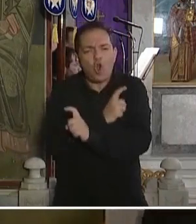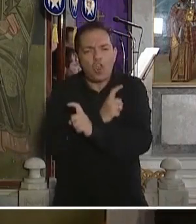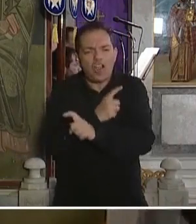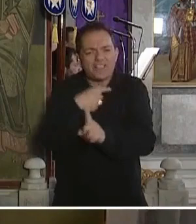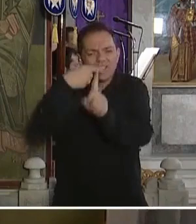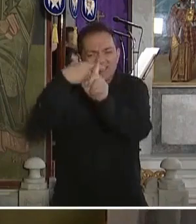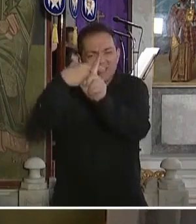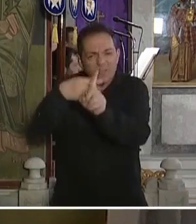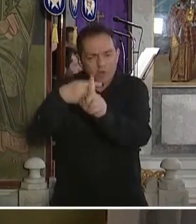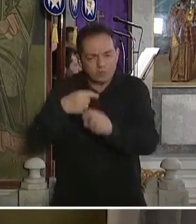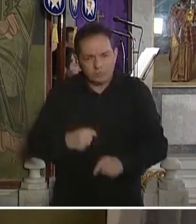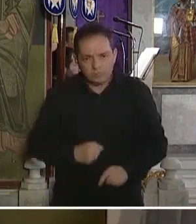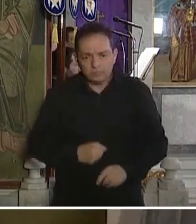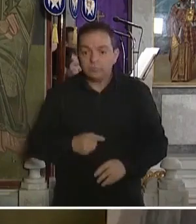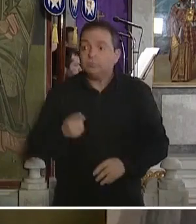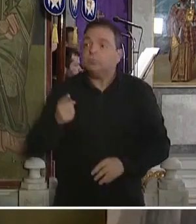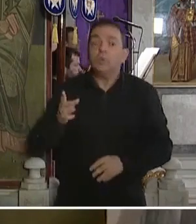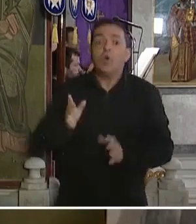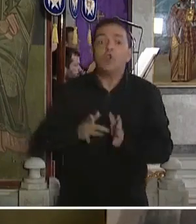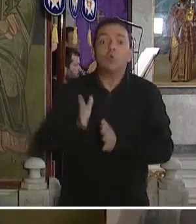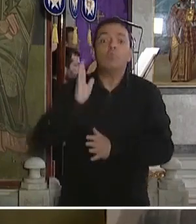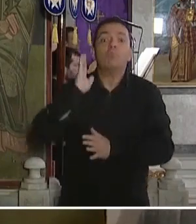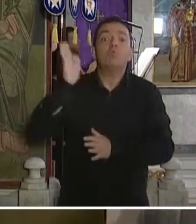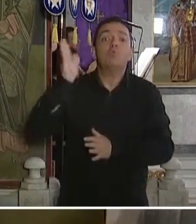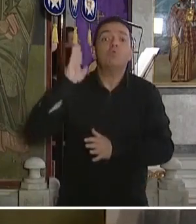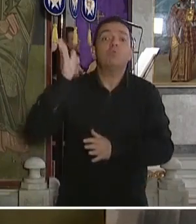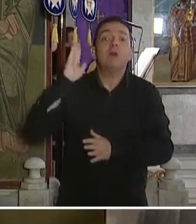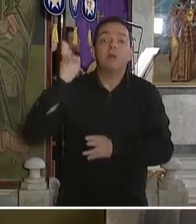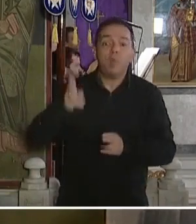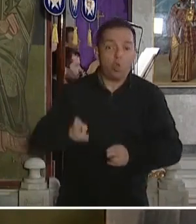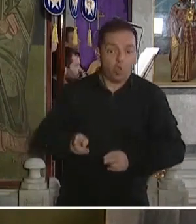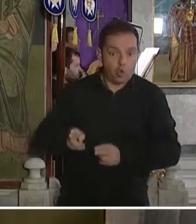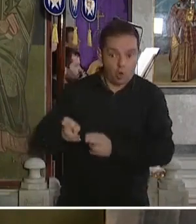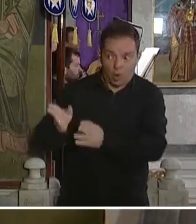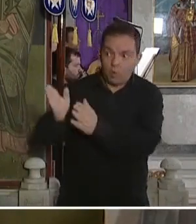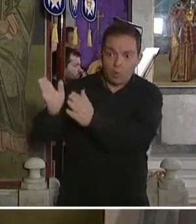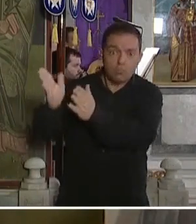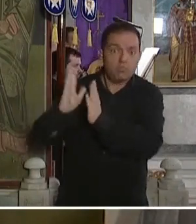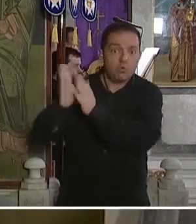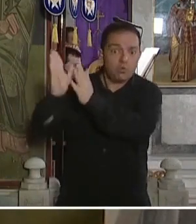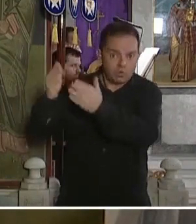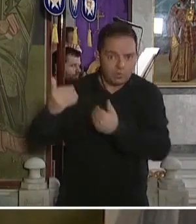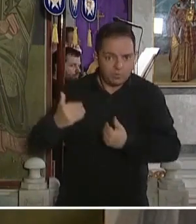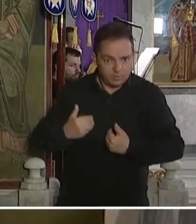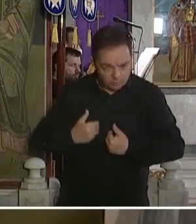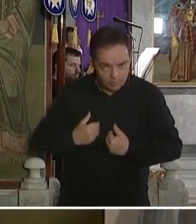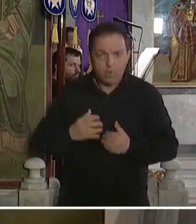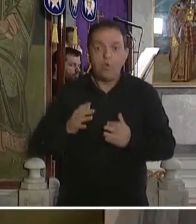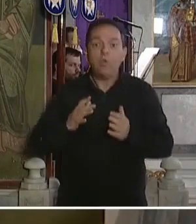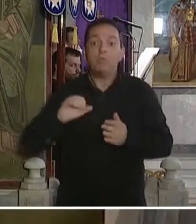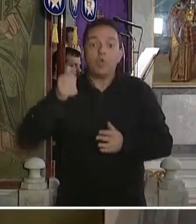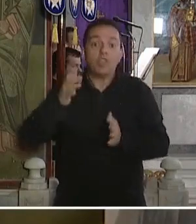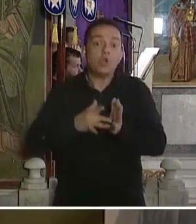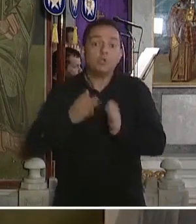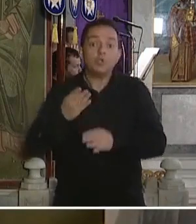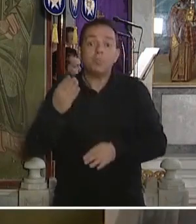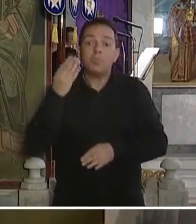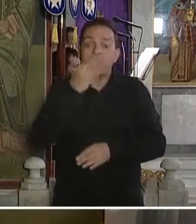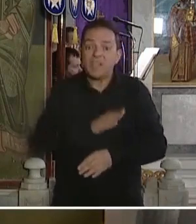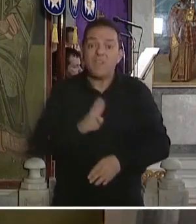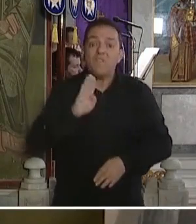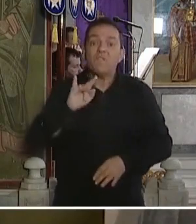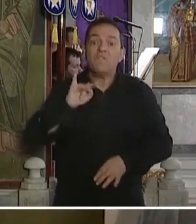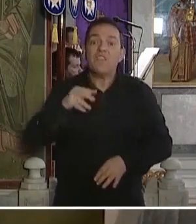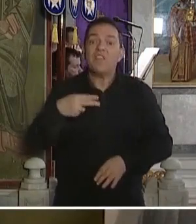να συμπορευθούμε για να ακολουθήσουμε την πορεία του Χριστού. Στη Βηθανία, λέει,